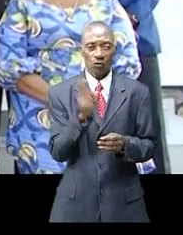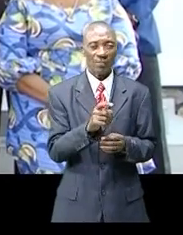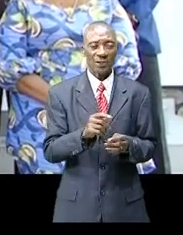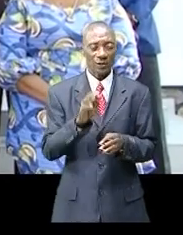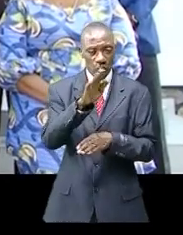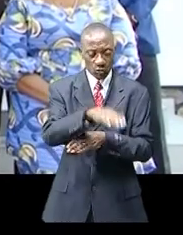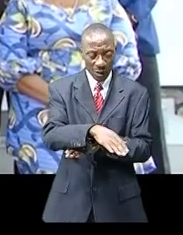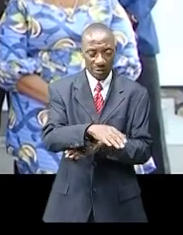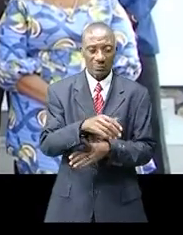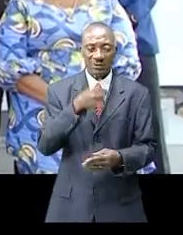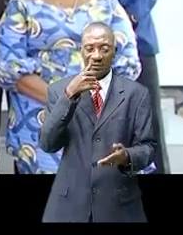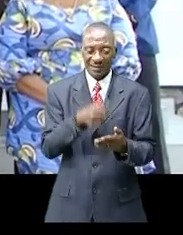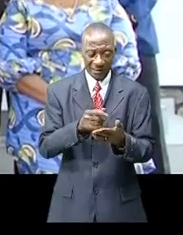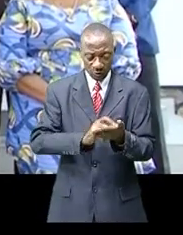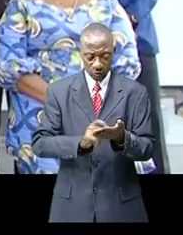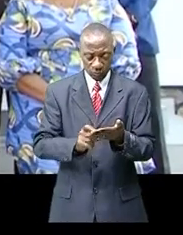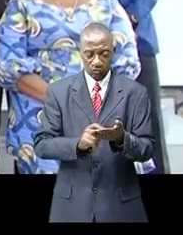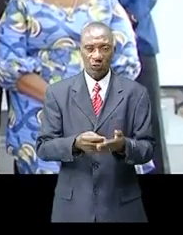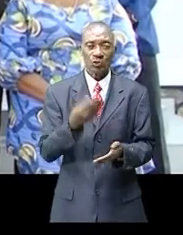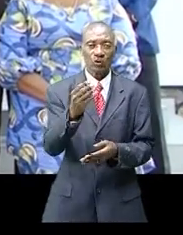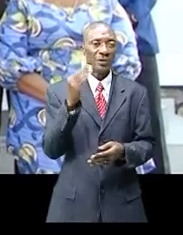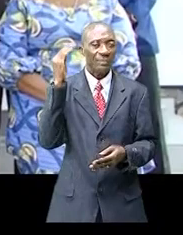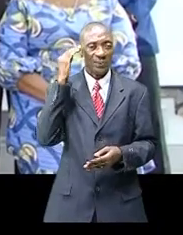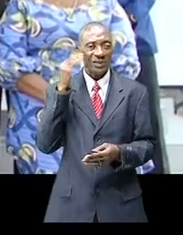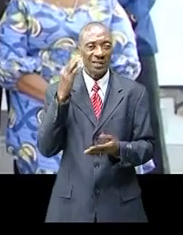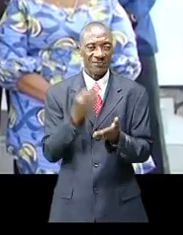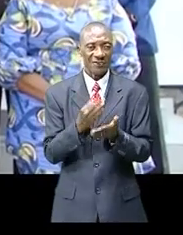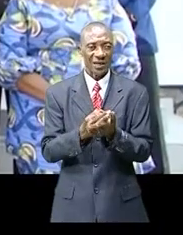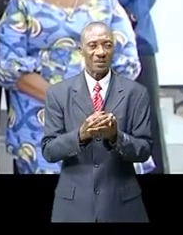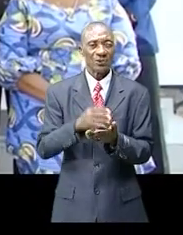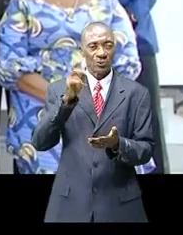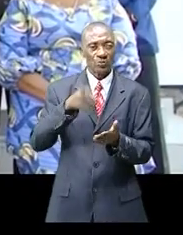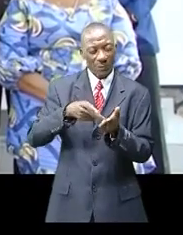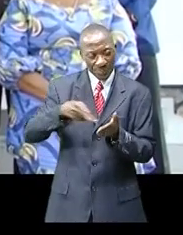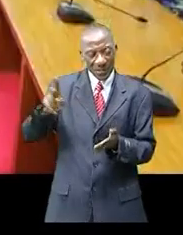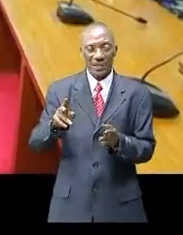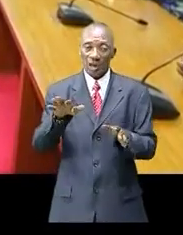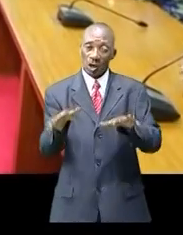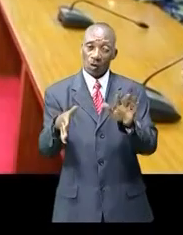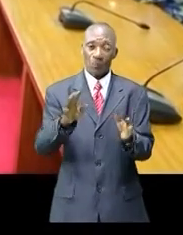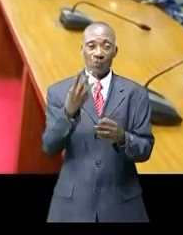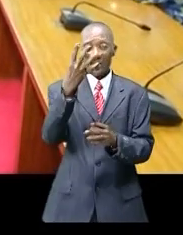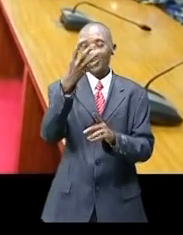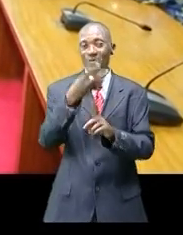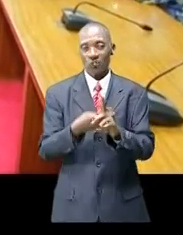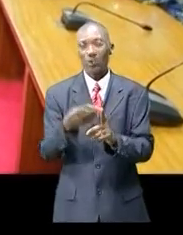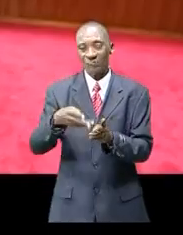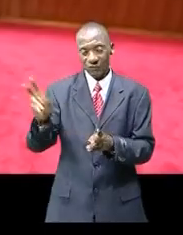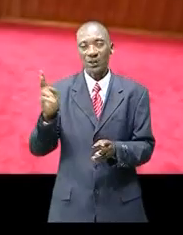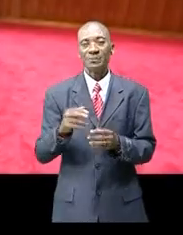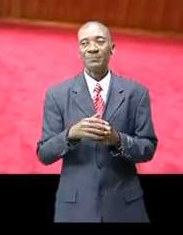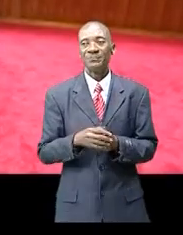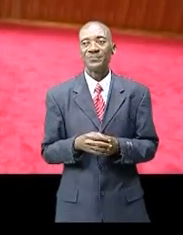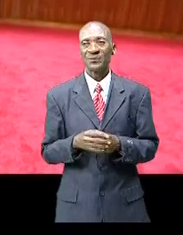chantier une lettre instruisant le ministère des Finances de nous payer au moins 4 mois. Devant le chef du gouvernement,